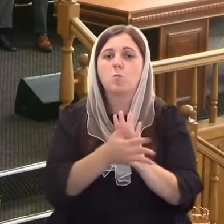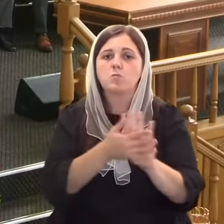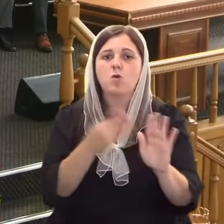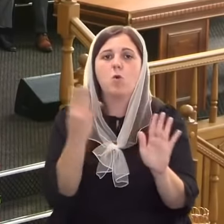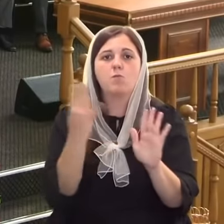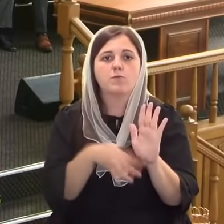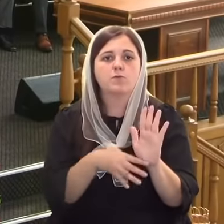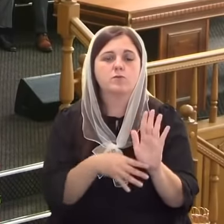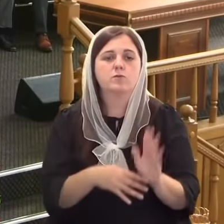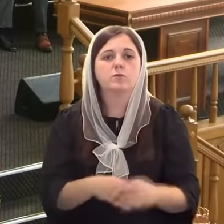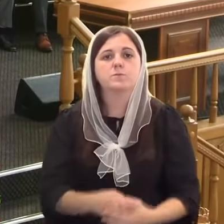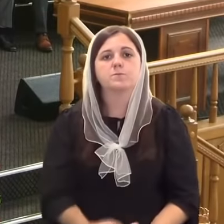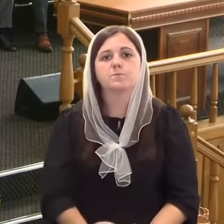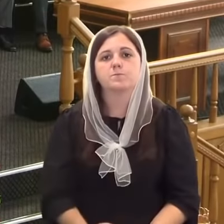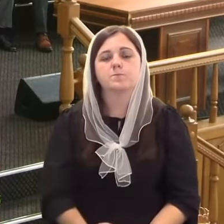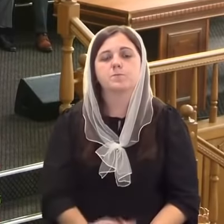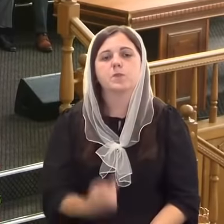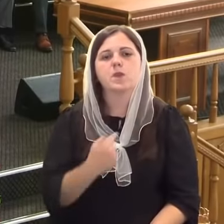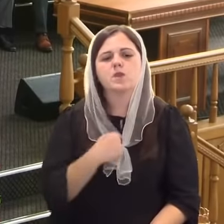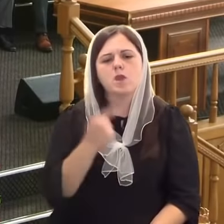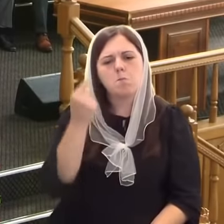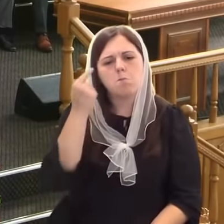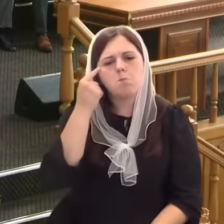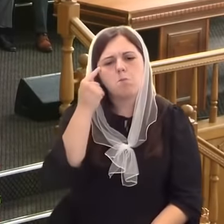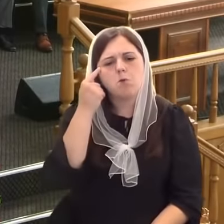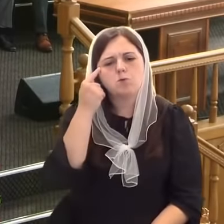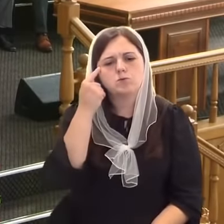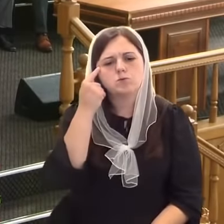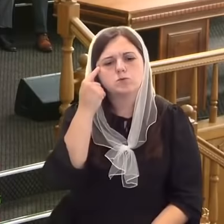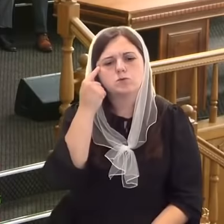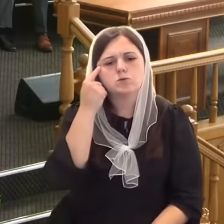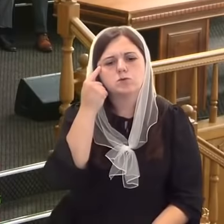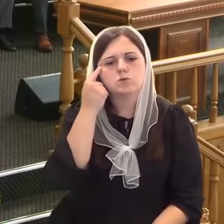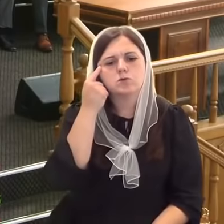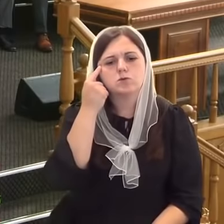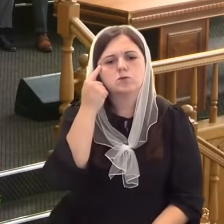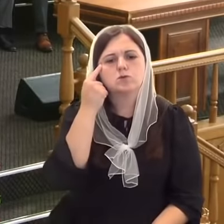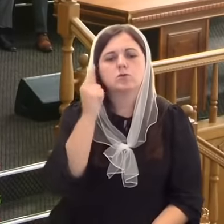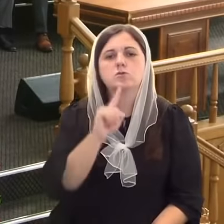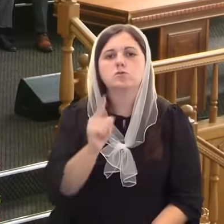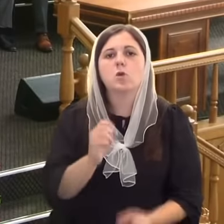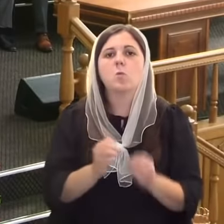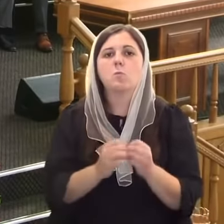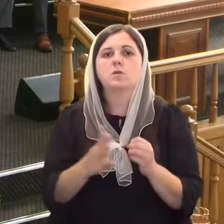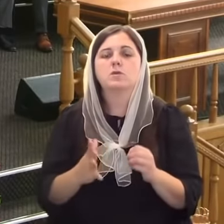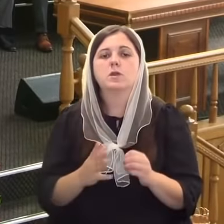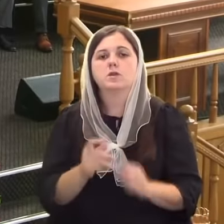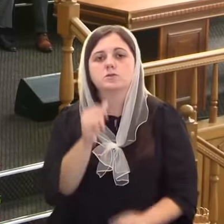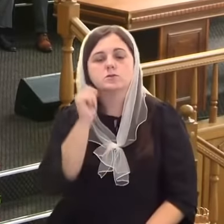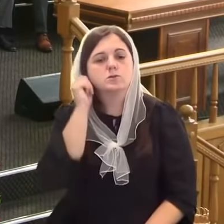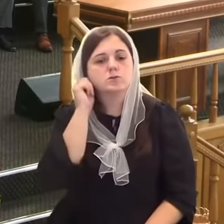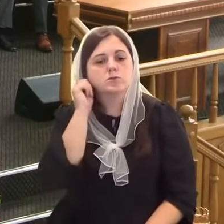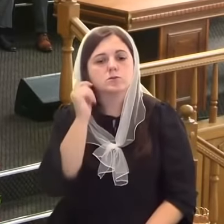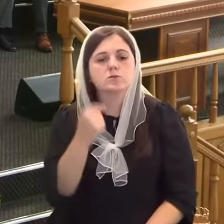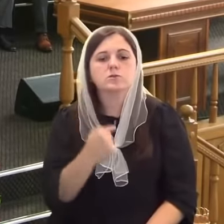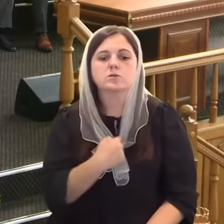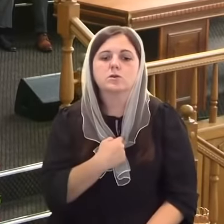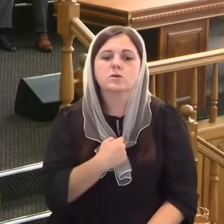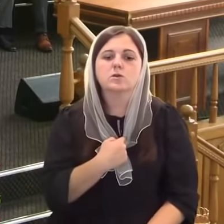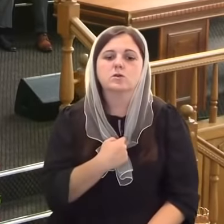90. Я помню, что 15 лет я буду сокращать